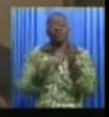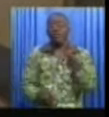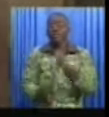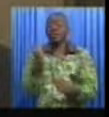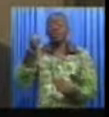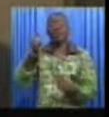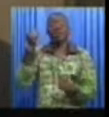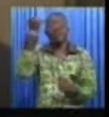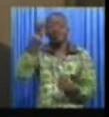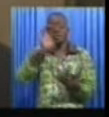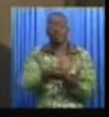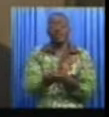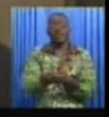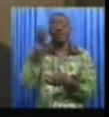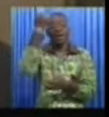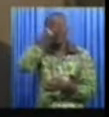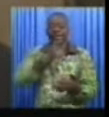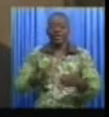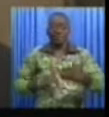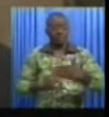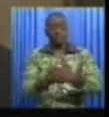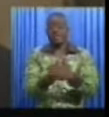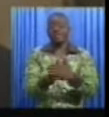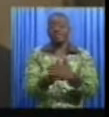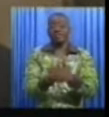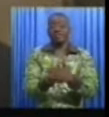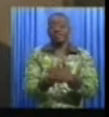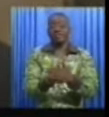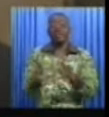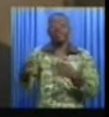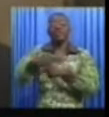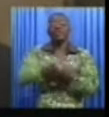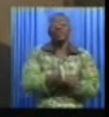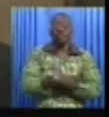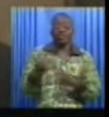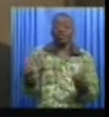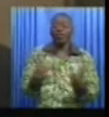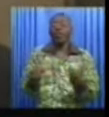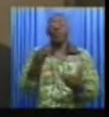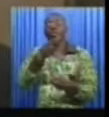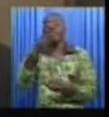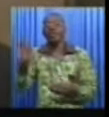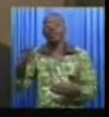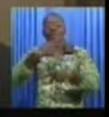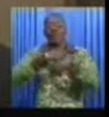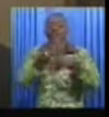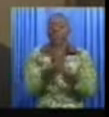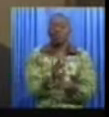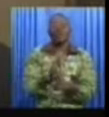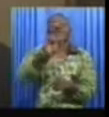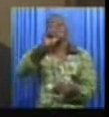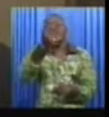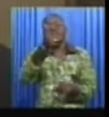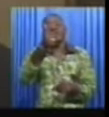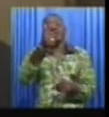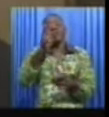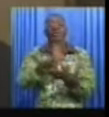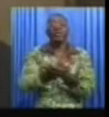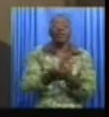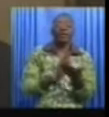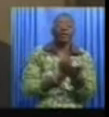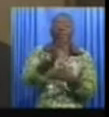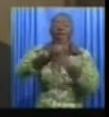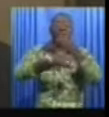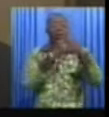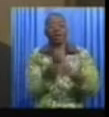du cinéma africain, il faut y arriver. Le jour où le Burkina va produire ses 10 films par an, le